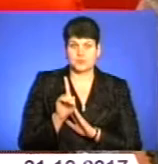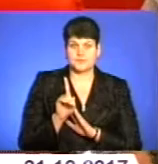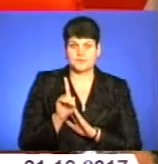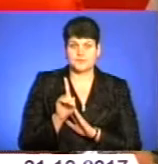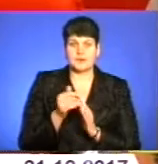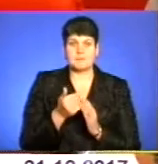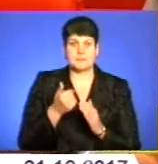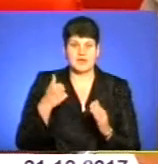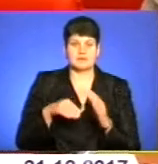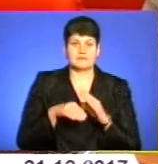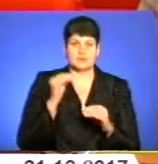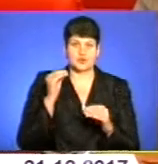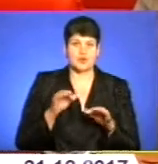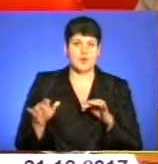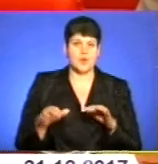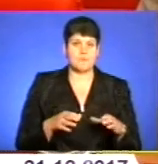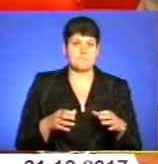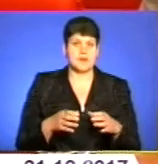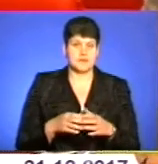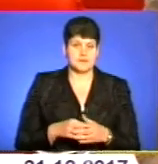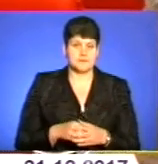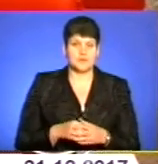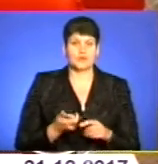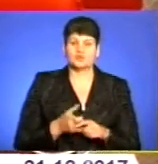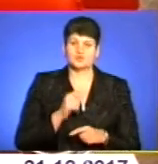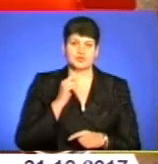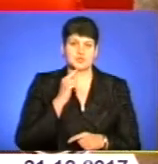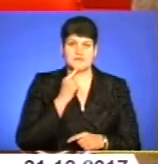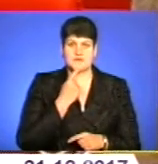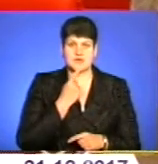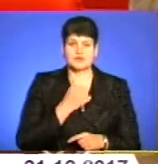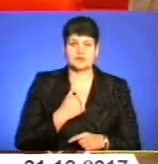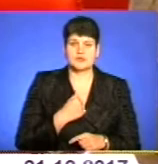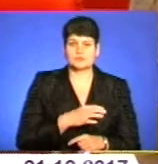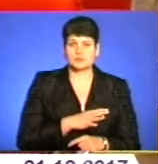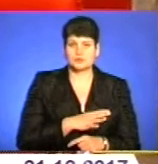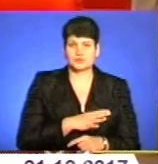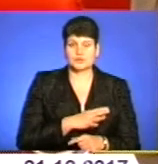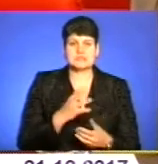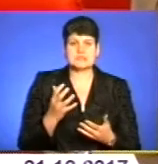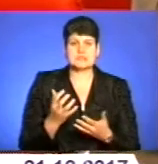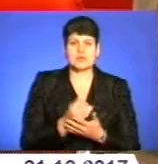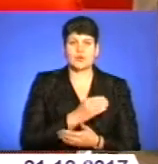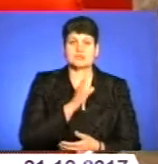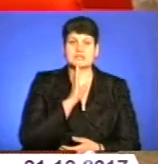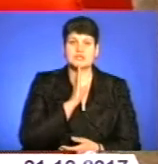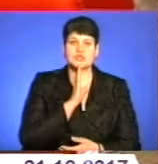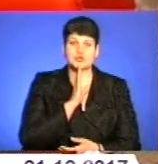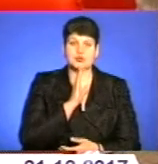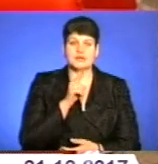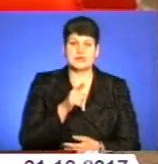На початку передвиборчої кампанії дуже важко нам було ж знаходити жінок і